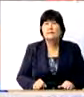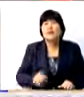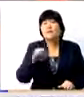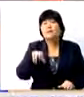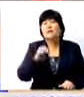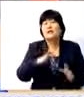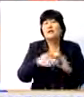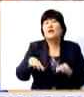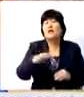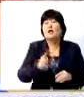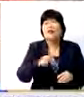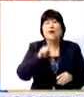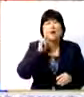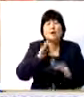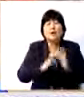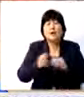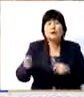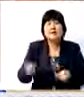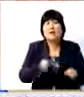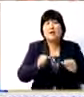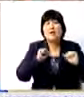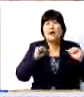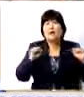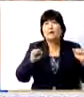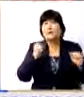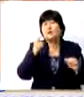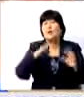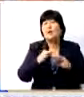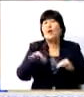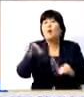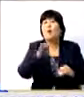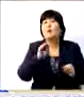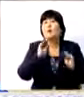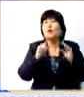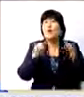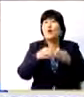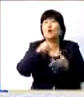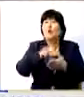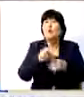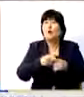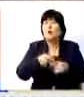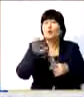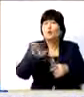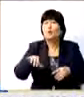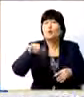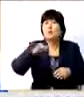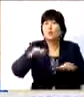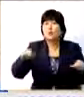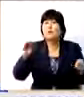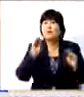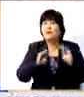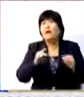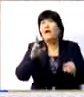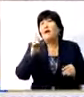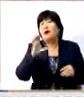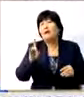Сырдария еліміз бойынша көгалдағы хоккей спорты қарқынды дамыған бірден бір аудан. Тіпті облыстық құраманың мүшелері осы өңірдің өрендерінен жасақталған.